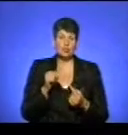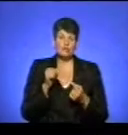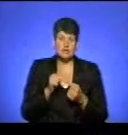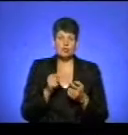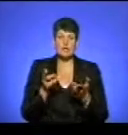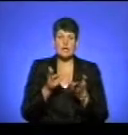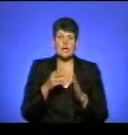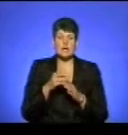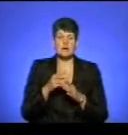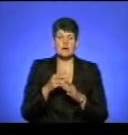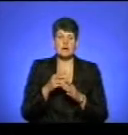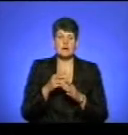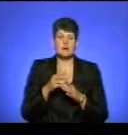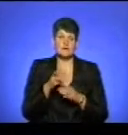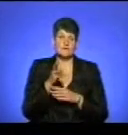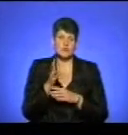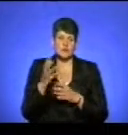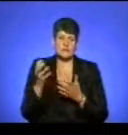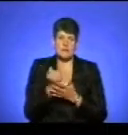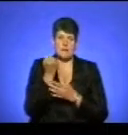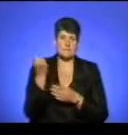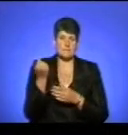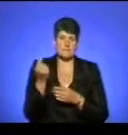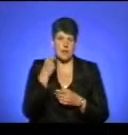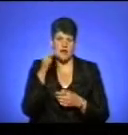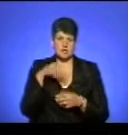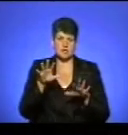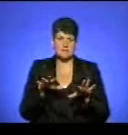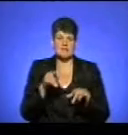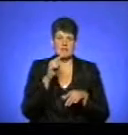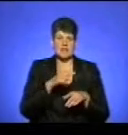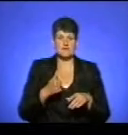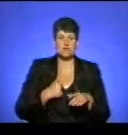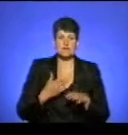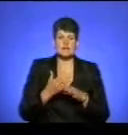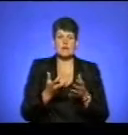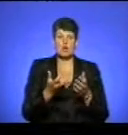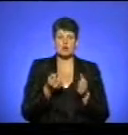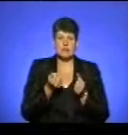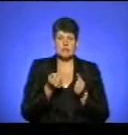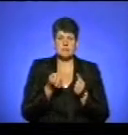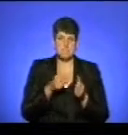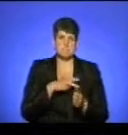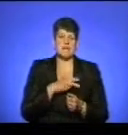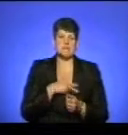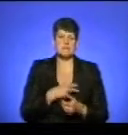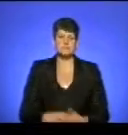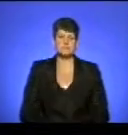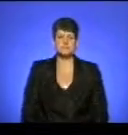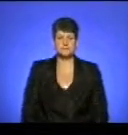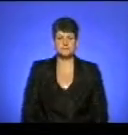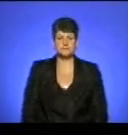який ролик займе, кажуть, краще місце, відповідно, та військова частина отримує певний приз.